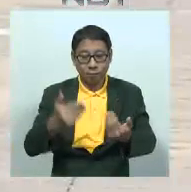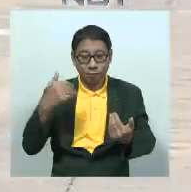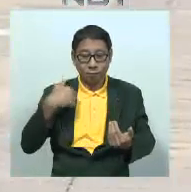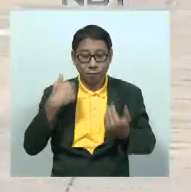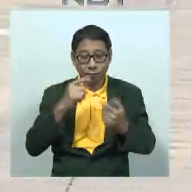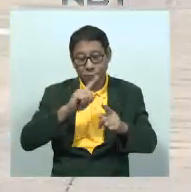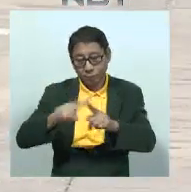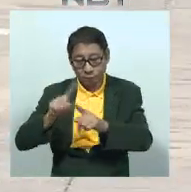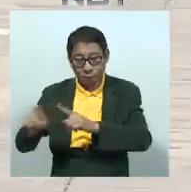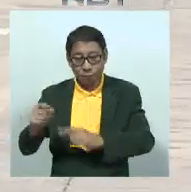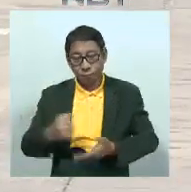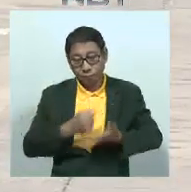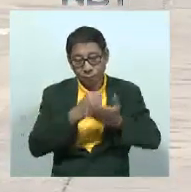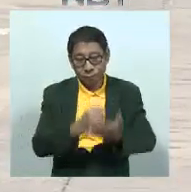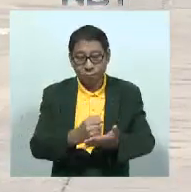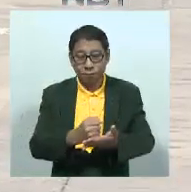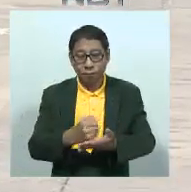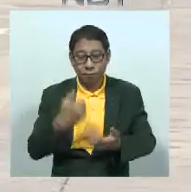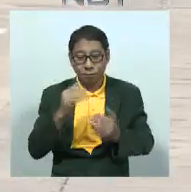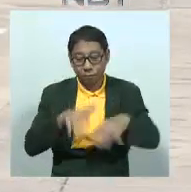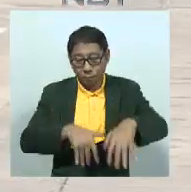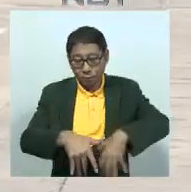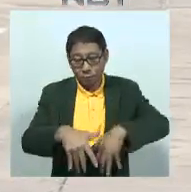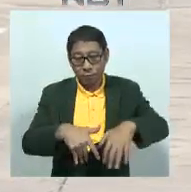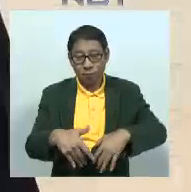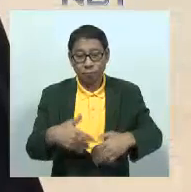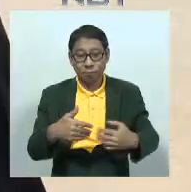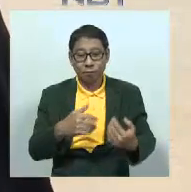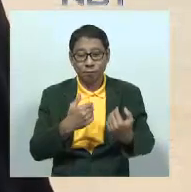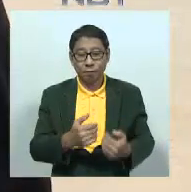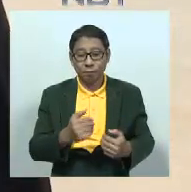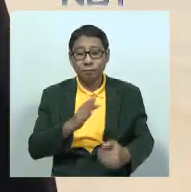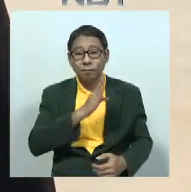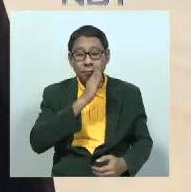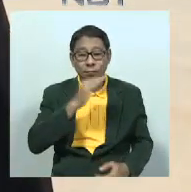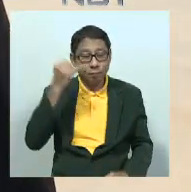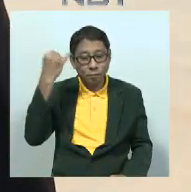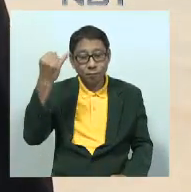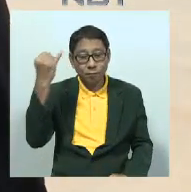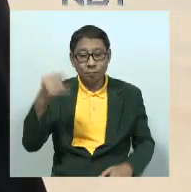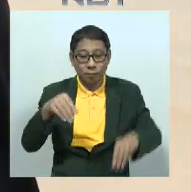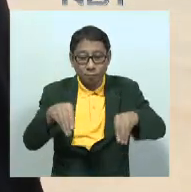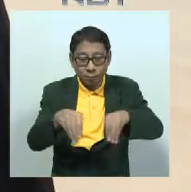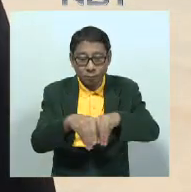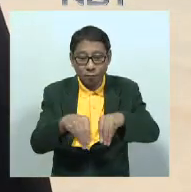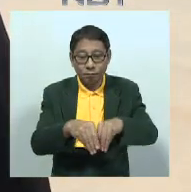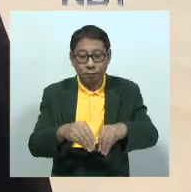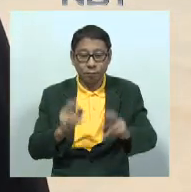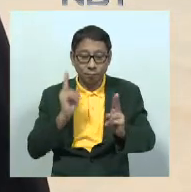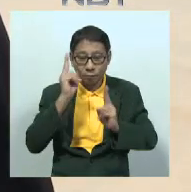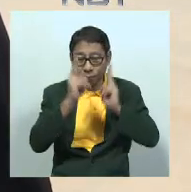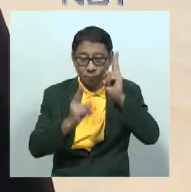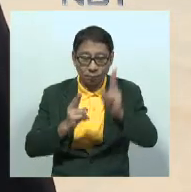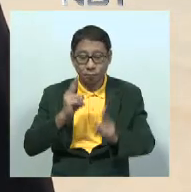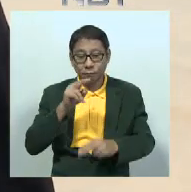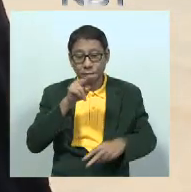ก็จะดำเนินการในการให้ความช่วยเหลือประชาชนนะครับแต่เราก็จะสมมุติในพื้นที่ใกล้ๆเพื่อที่ให้แขกผู้มีเกียรติทั้